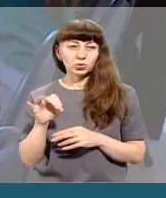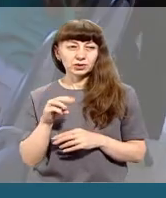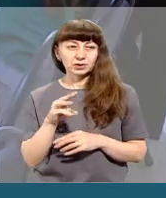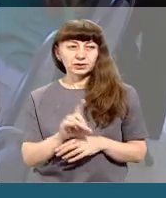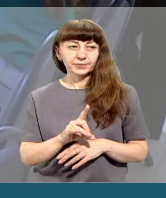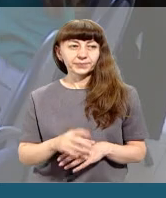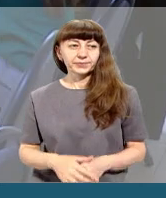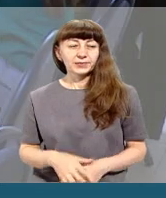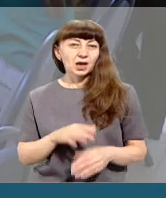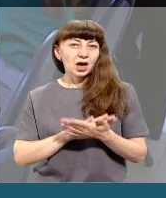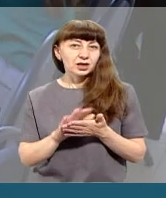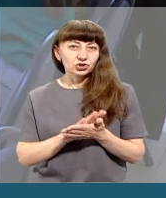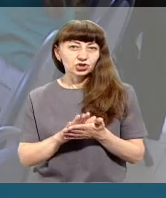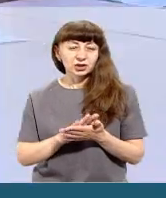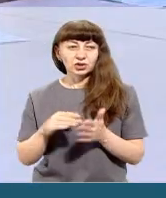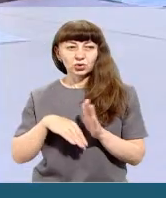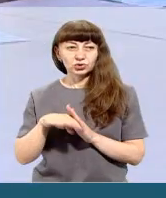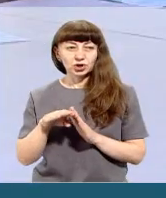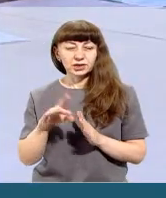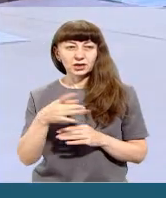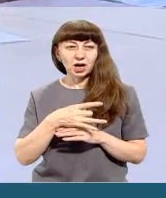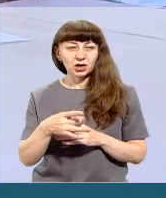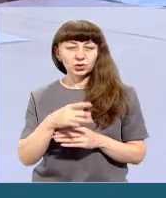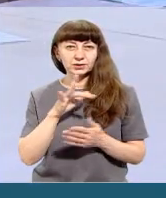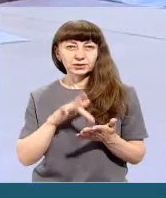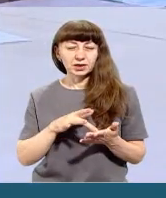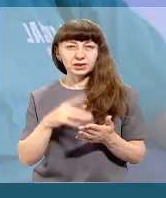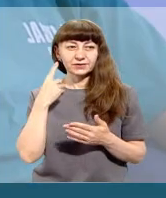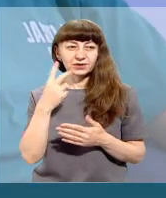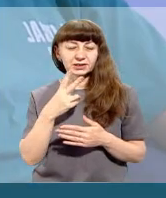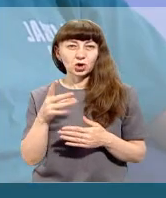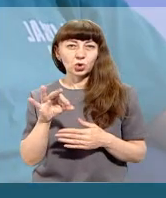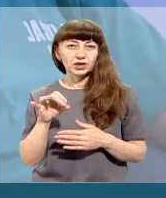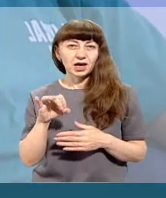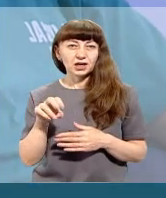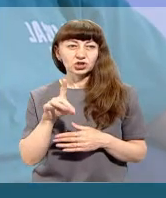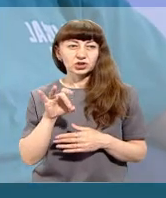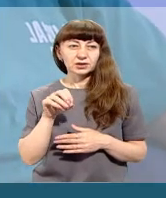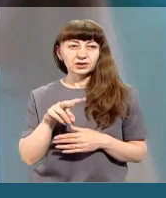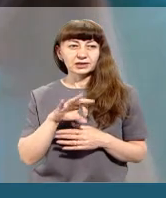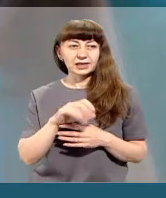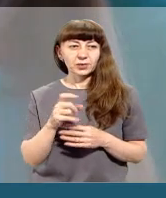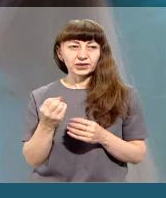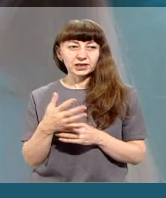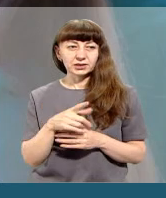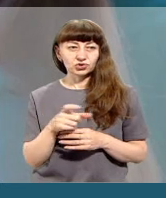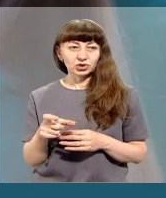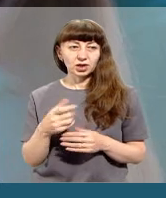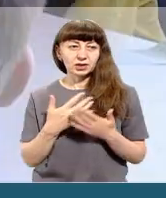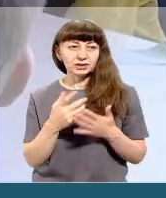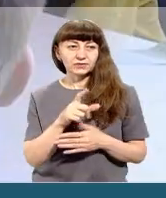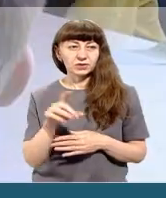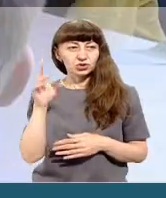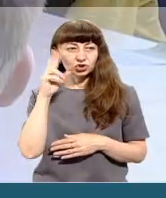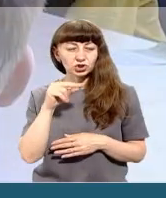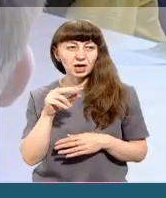идет. Очищать и благоустраивать райцентр помогает знаменитый отряд «Жасыл-Ель». Здесь его представляют 15 молодых бойцов. Активисты из